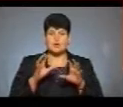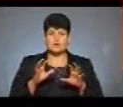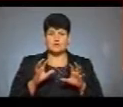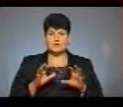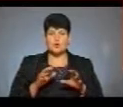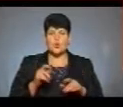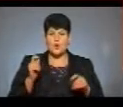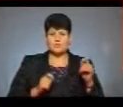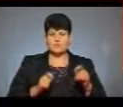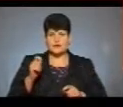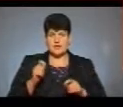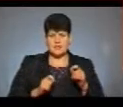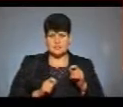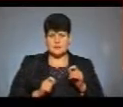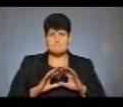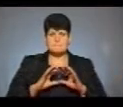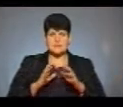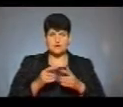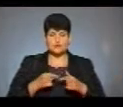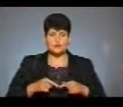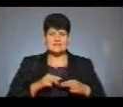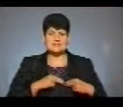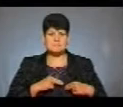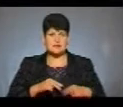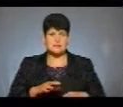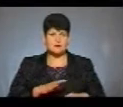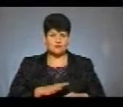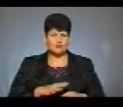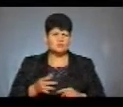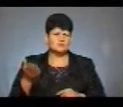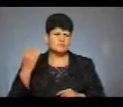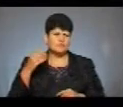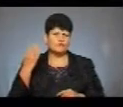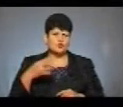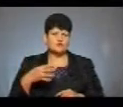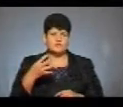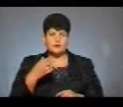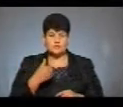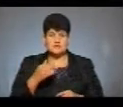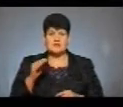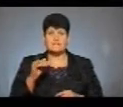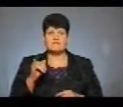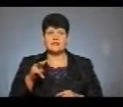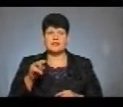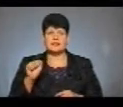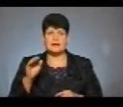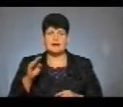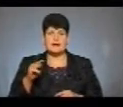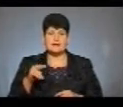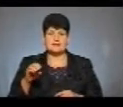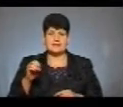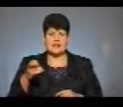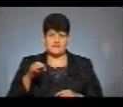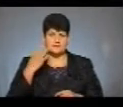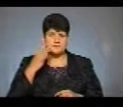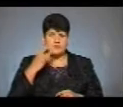Генеральна конференція Міжнародної організації праці, яка відбулася в далекому 44-му році в місті Філадельфії, вона прийняла